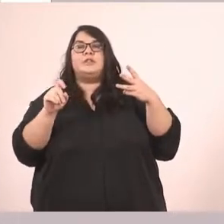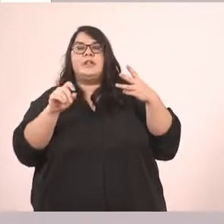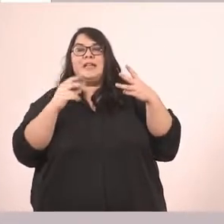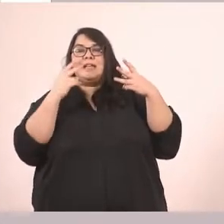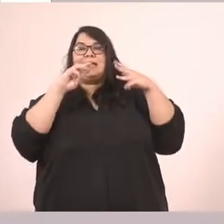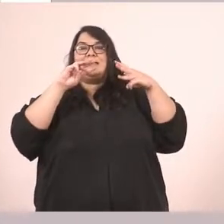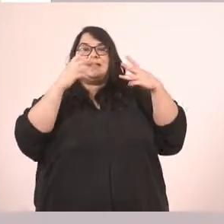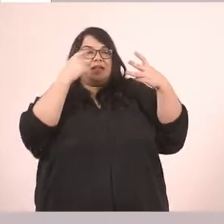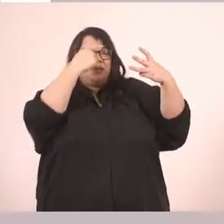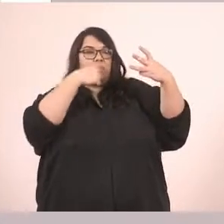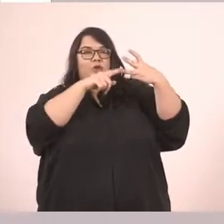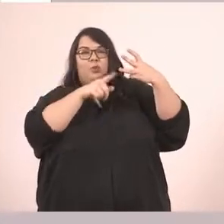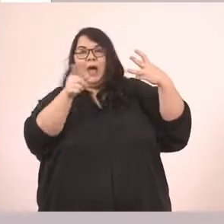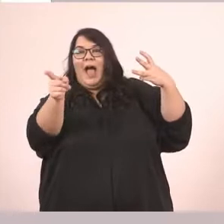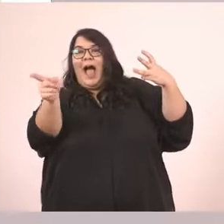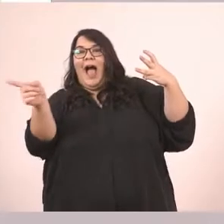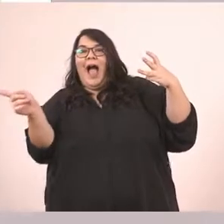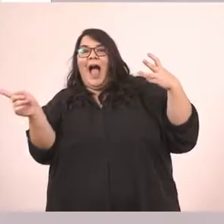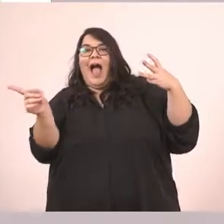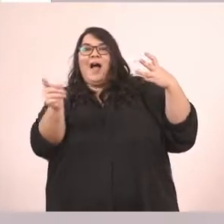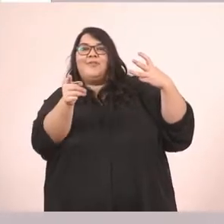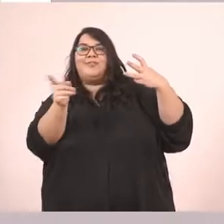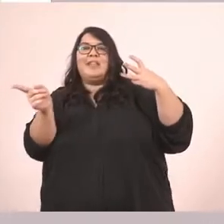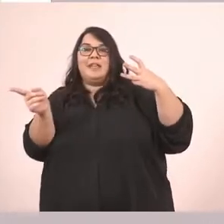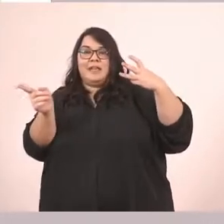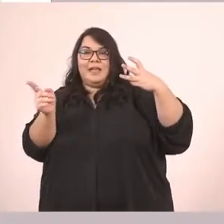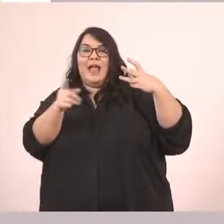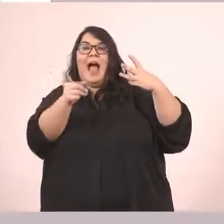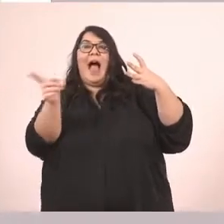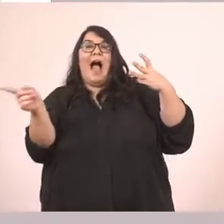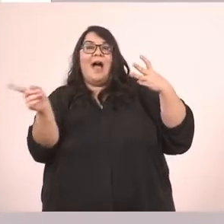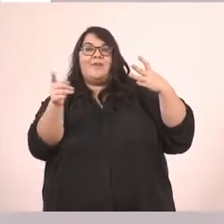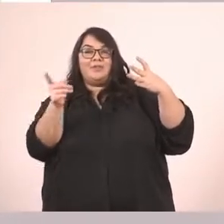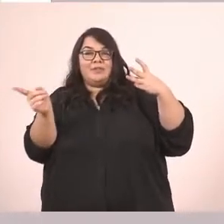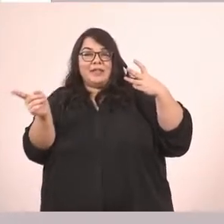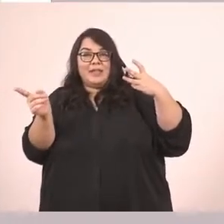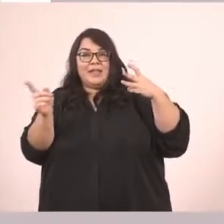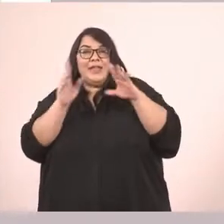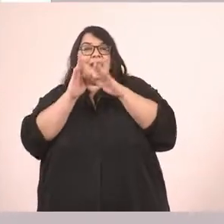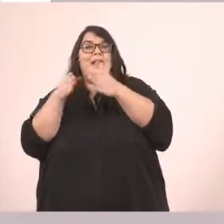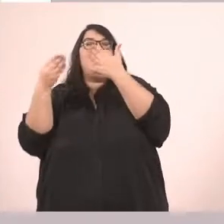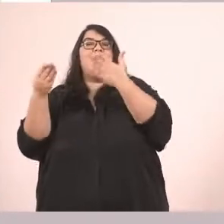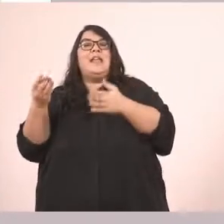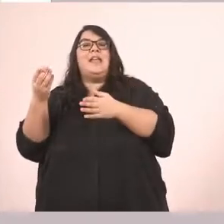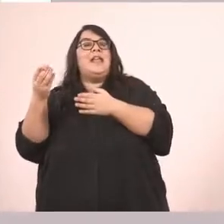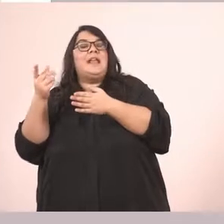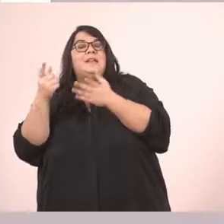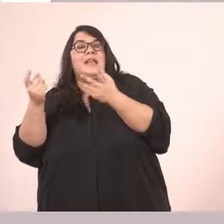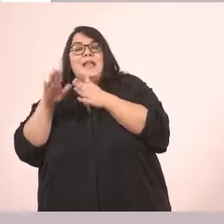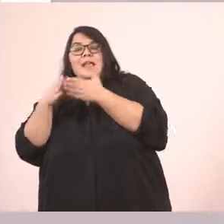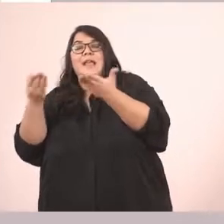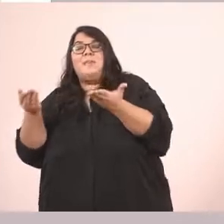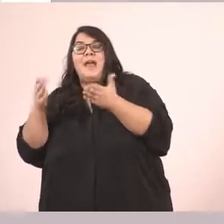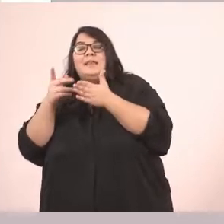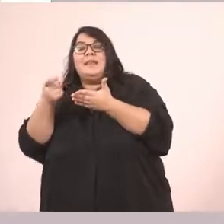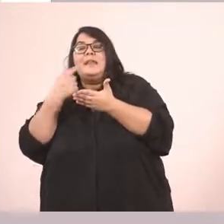πρόσωπο πληθυντικού αριθμού. Άρα τι θα πούμε. Αυτή, ξαδέλφια. Ποιο είναι ο σωστός τύπος